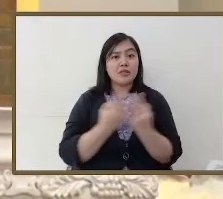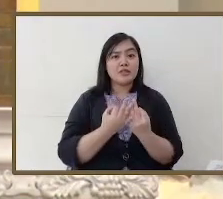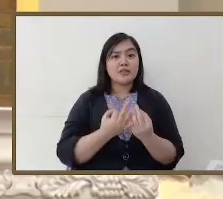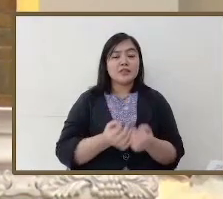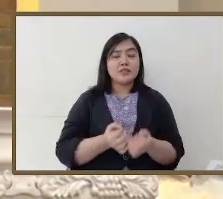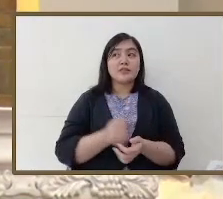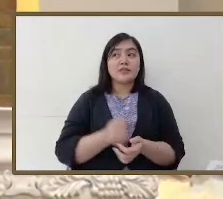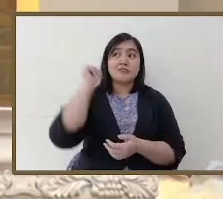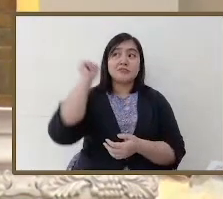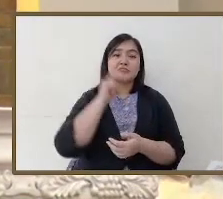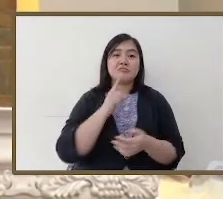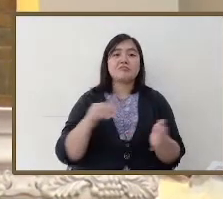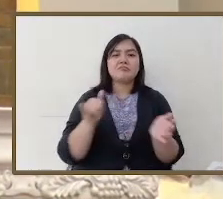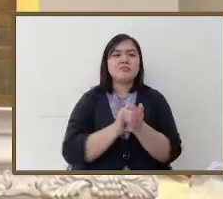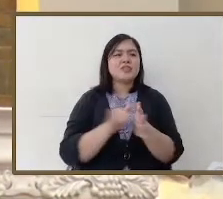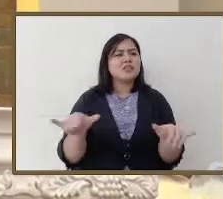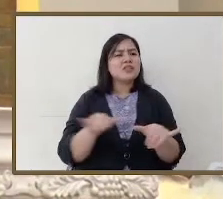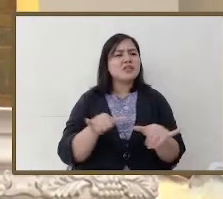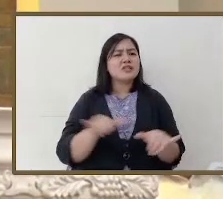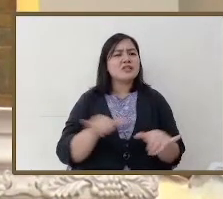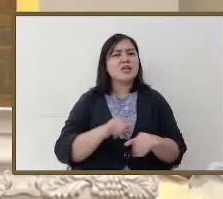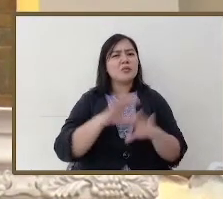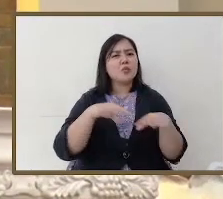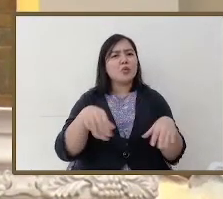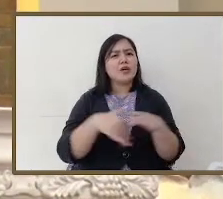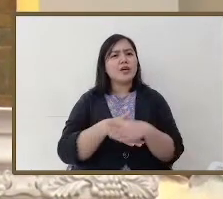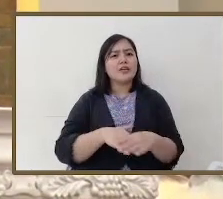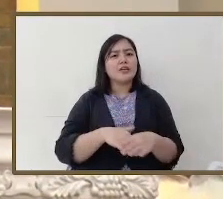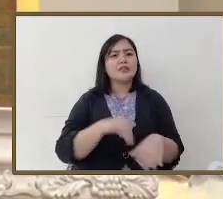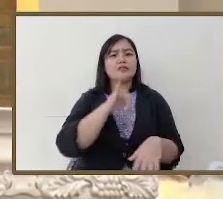anong ginagawa niya noon, ginagawa niya pa ngayon eh.